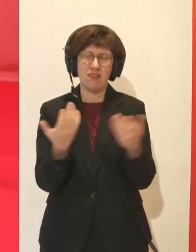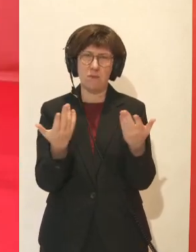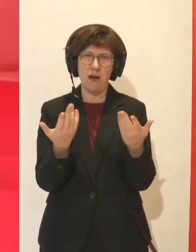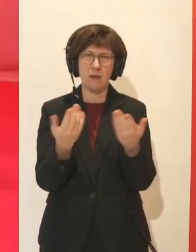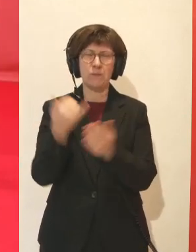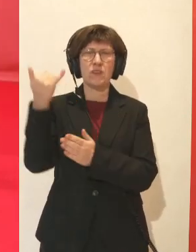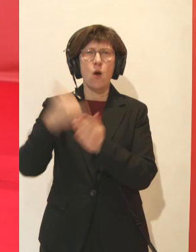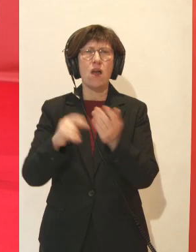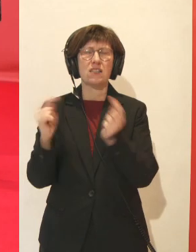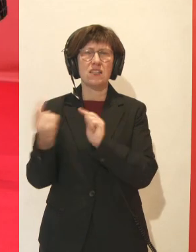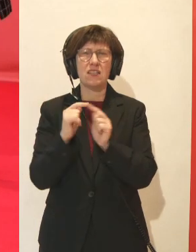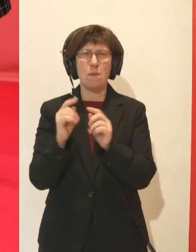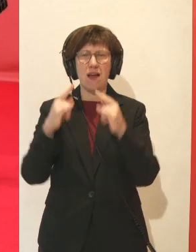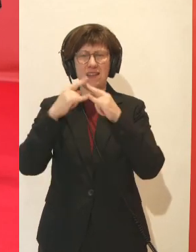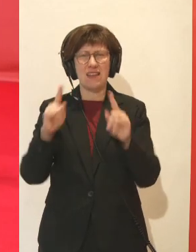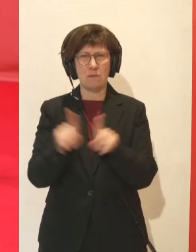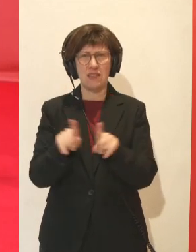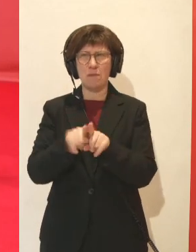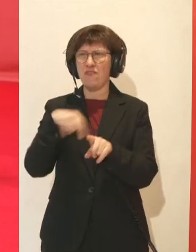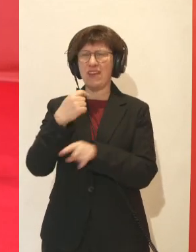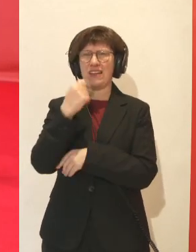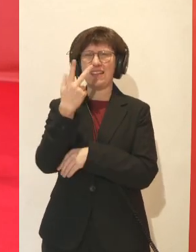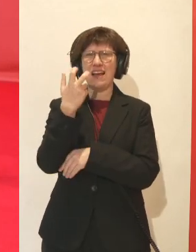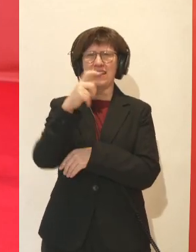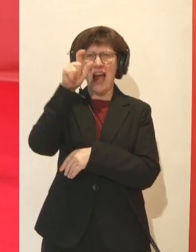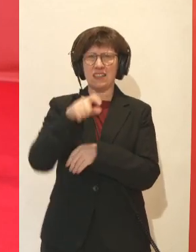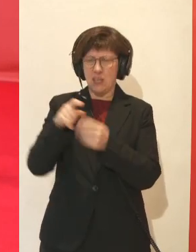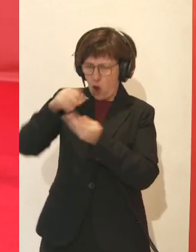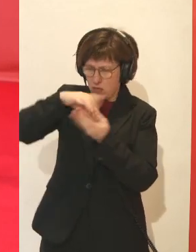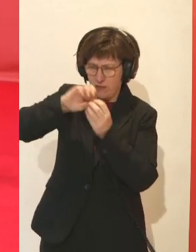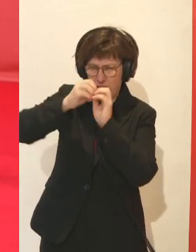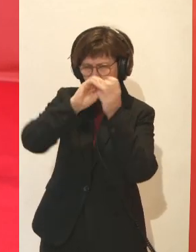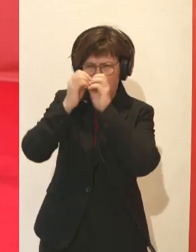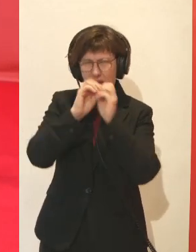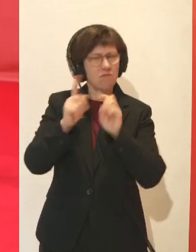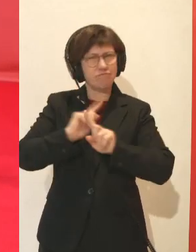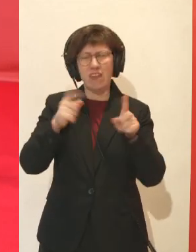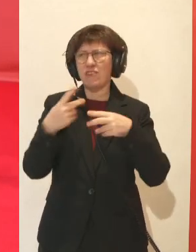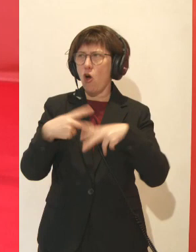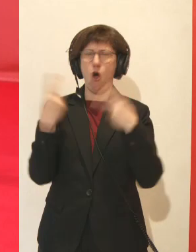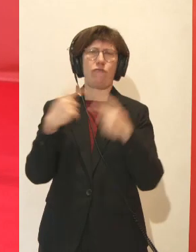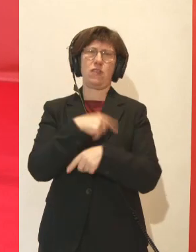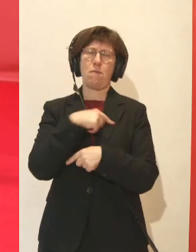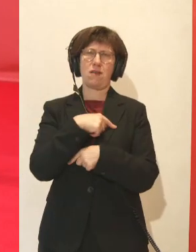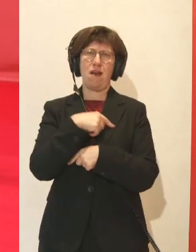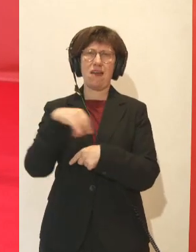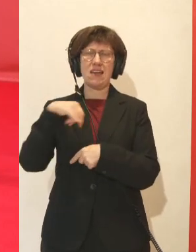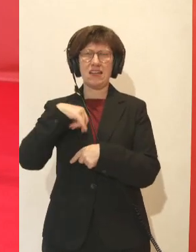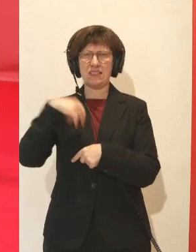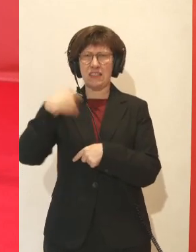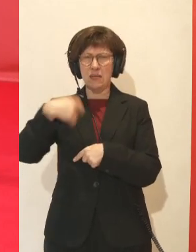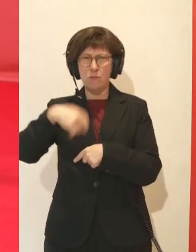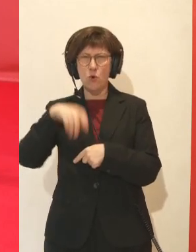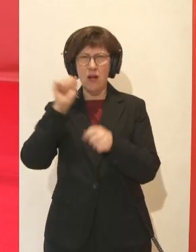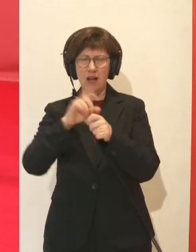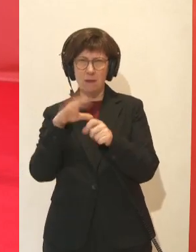ja beim letzten Debattencamp so, wir schließen uns nicht mit 30 Leuten ein und reden irgendwo im Hinterzimmer, sondern wir sind eine offene Partei. Auch interessierte Bürgerinnen und Bürger können